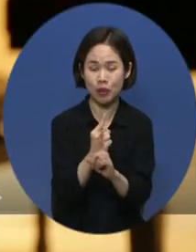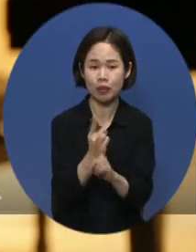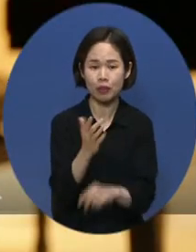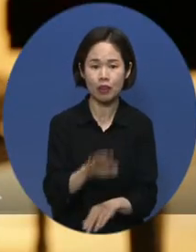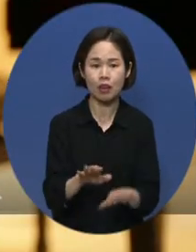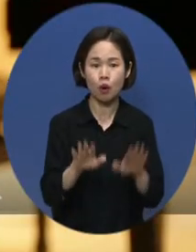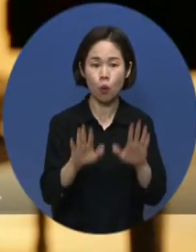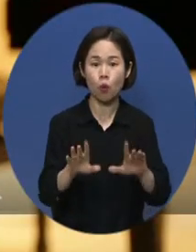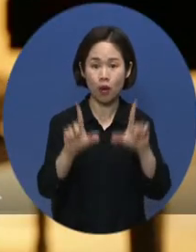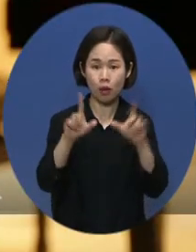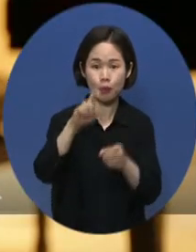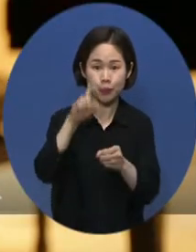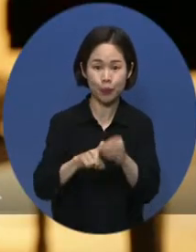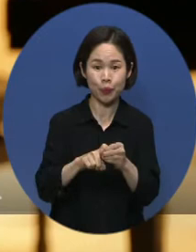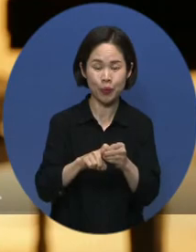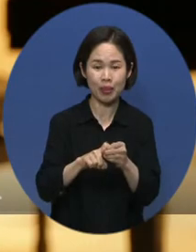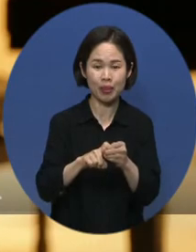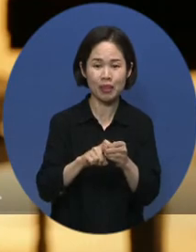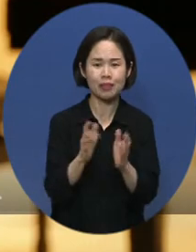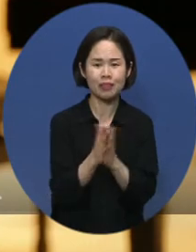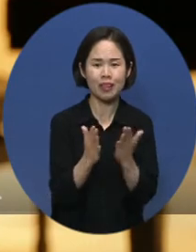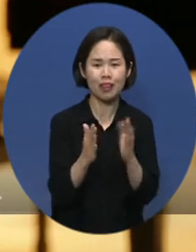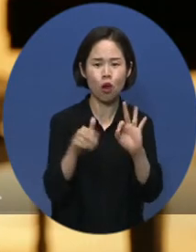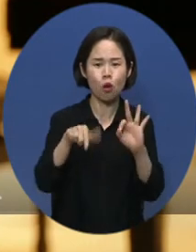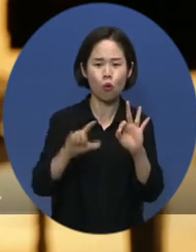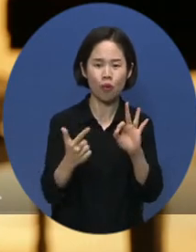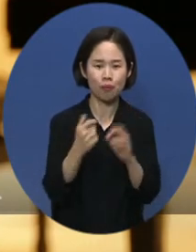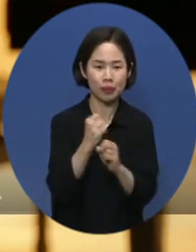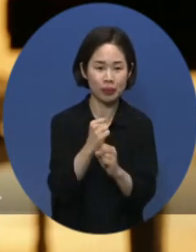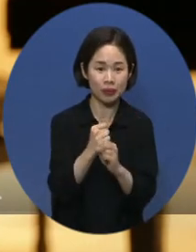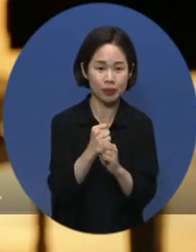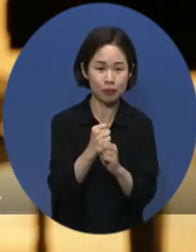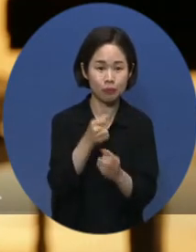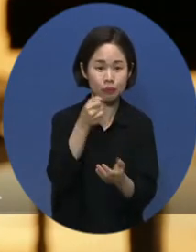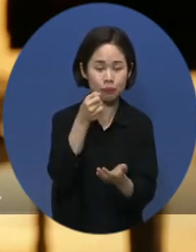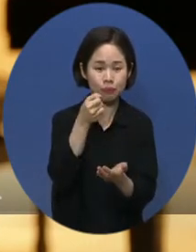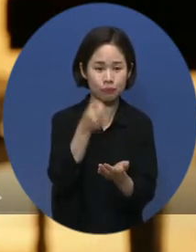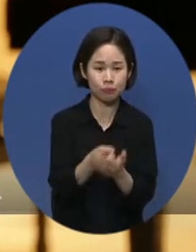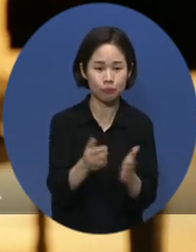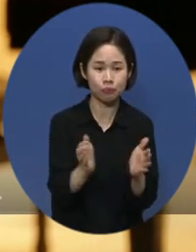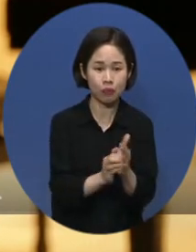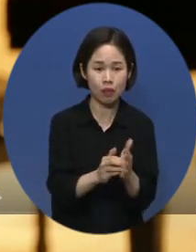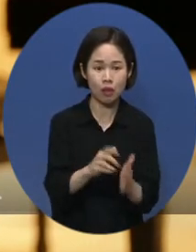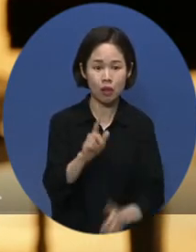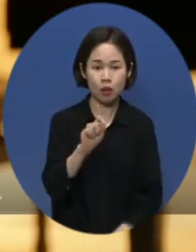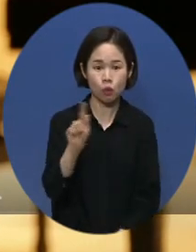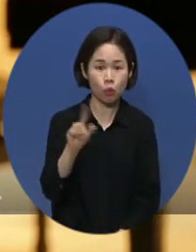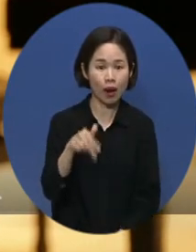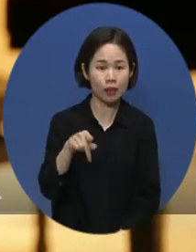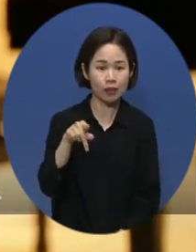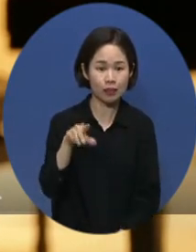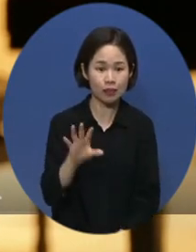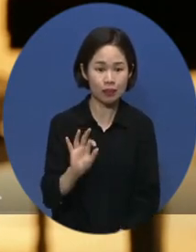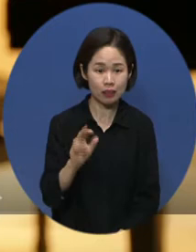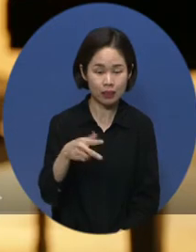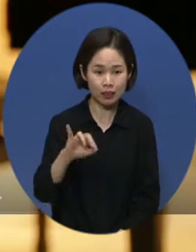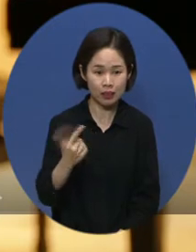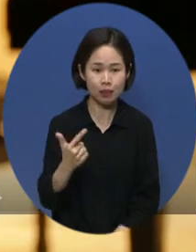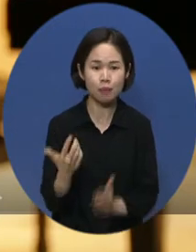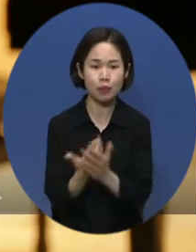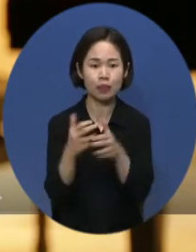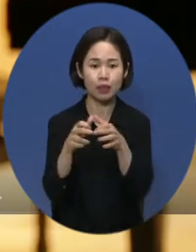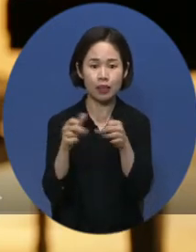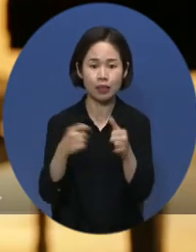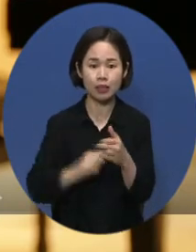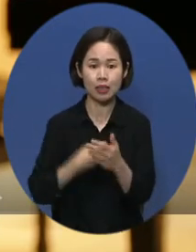10권을 만들게 돼 있어요. 근데 우리 여기 광진 발달장애인 그 자립생활센터에서 욕구조사에서